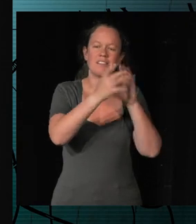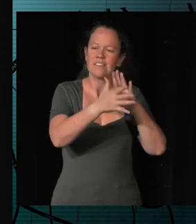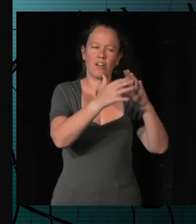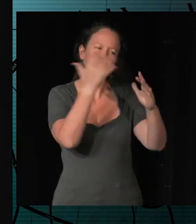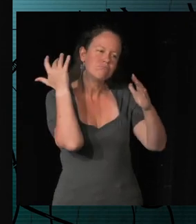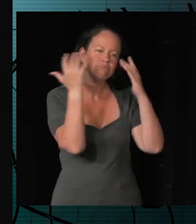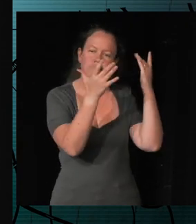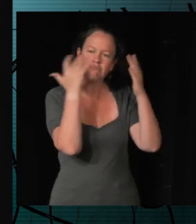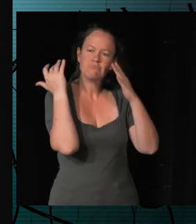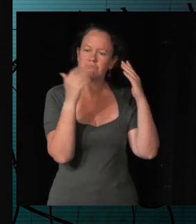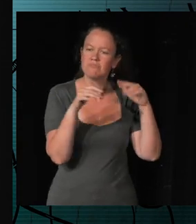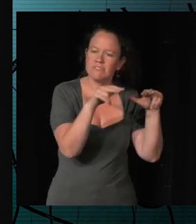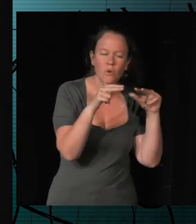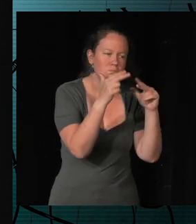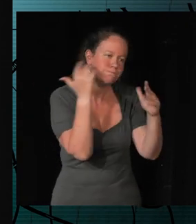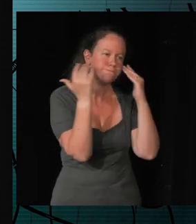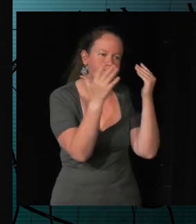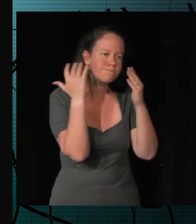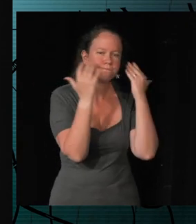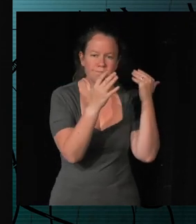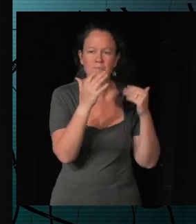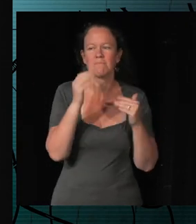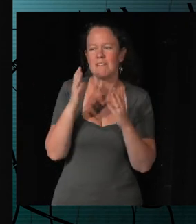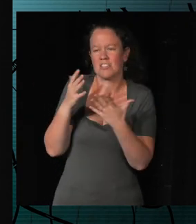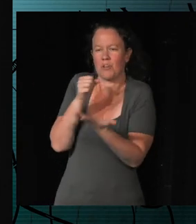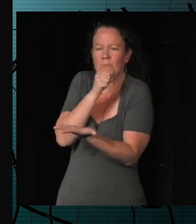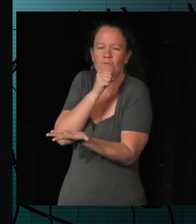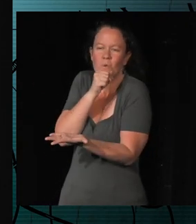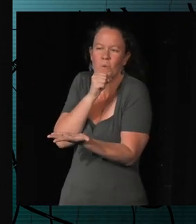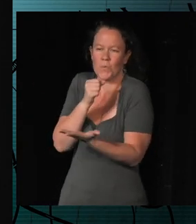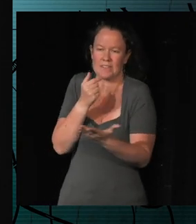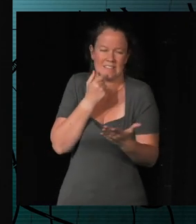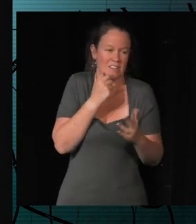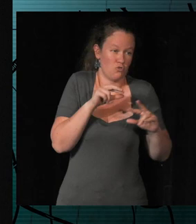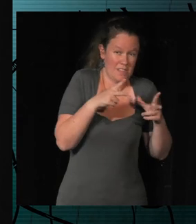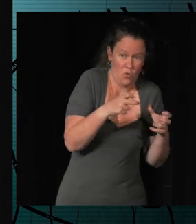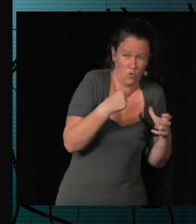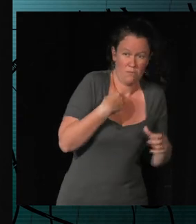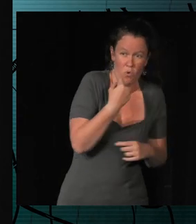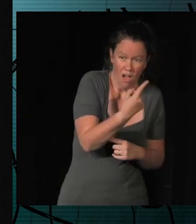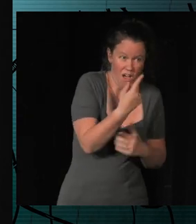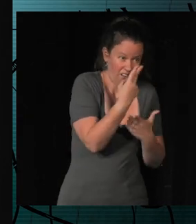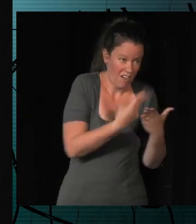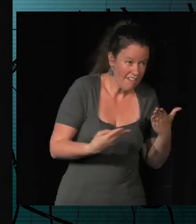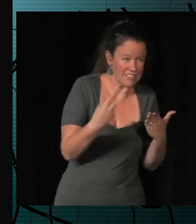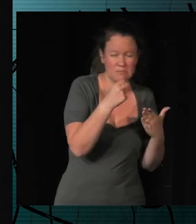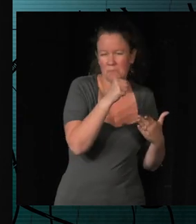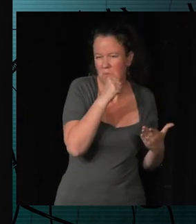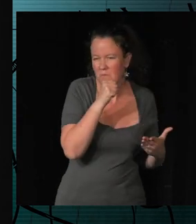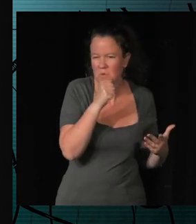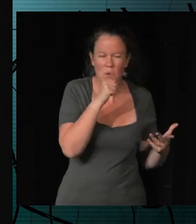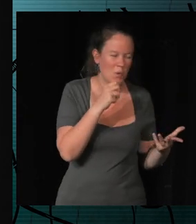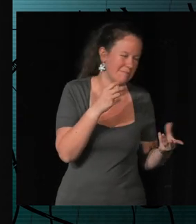commençait à être un peu vieux c'est vrai que j'étais un peu rebuté par les graphismes je me dit bon j'ai j'avais moyennement envie de me replonger dedans en tant que joueuse en revanche j'attends avec très